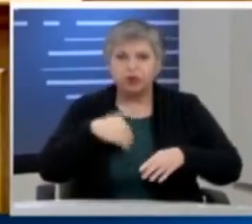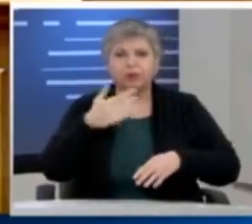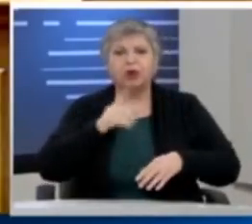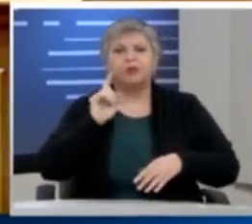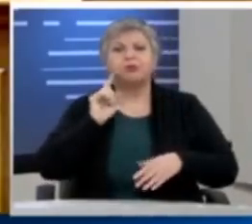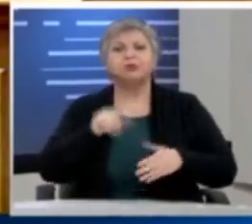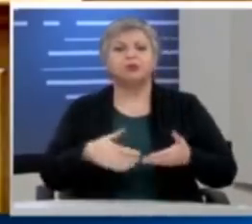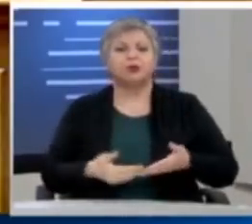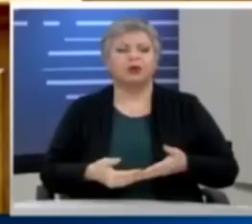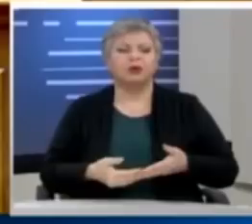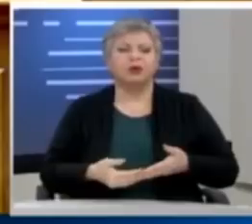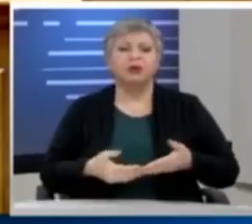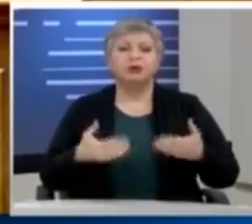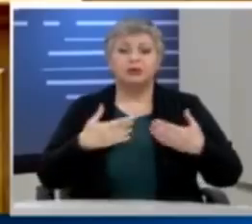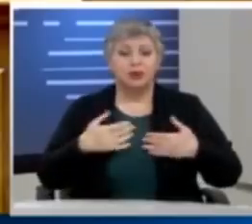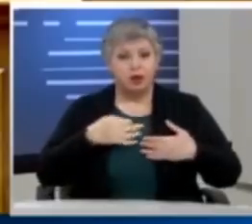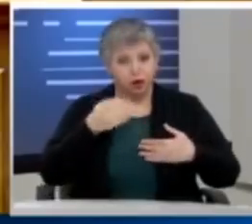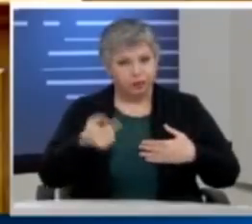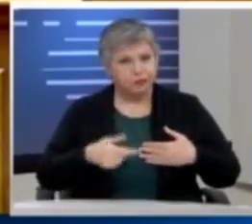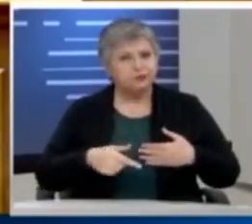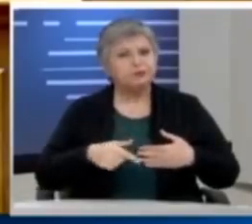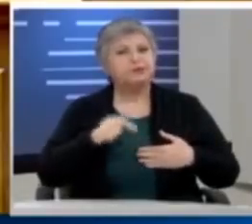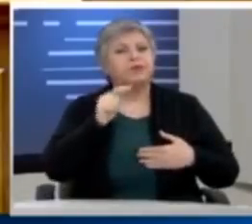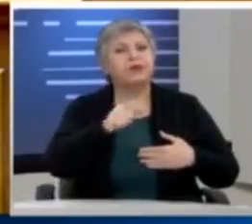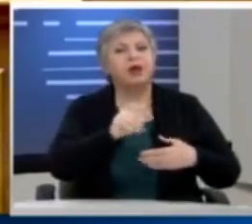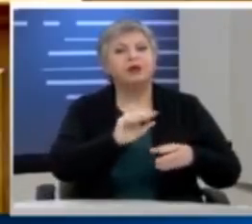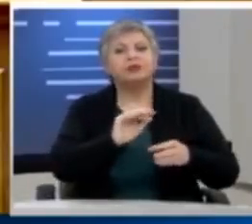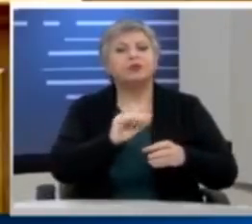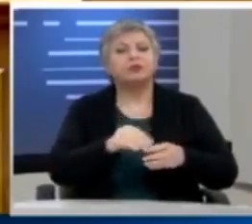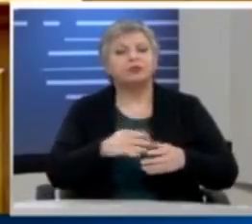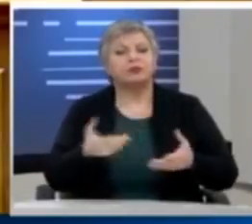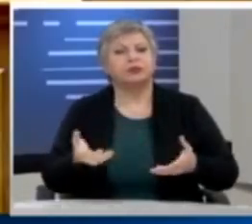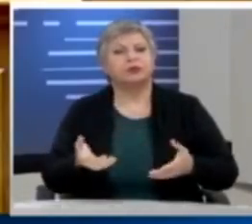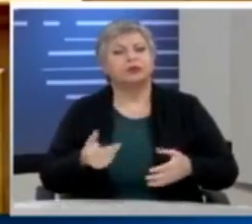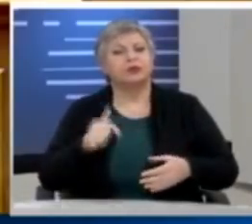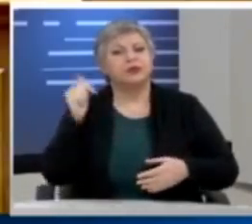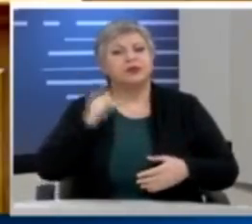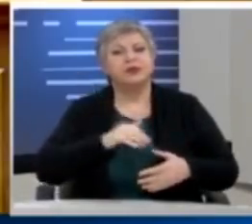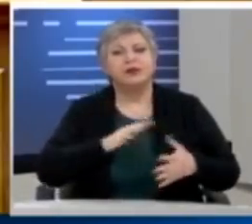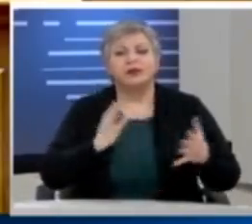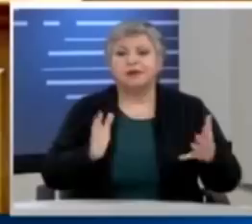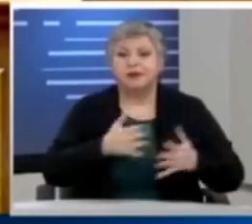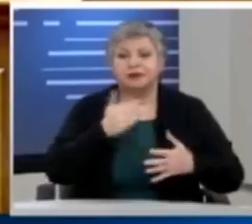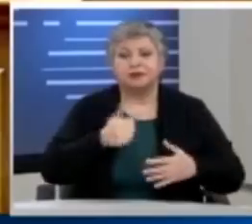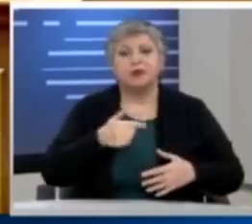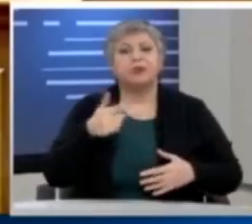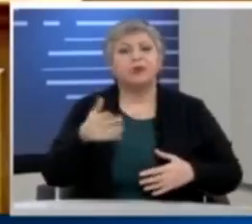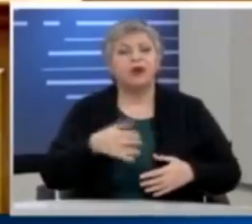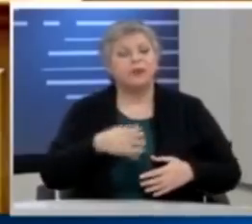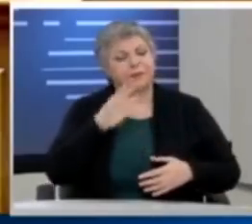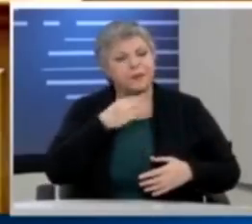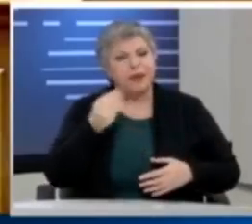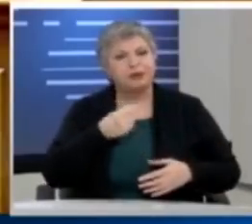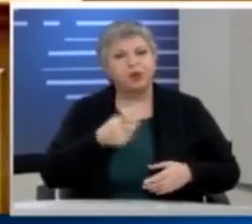Η ένταξη, κύριοι του ΣΥΡΙΖΑ, στις διάφορες ενώσεις δολοφόνους των αραμάτων και της θέλησης των λαών σε όλες